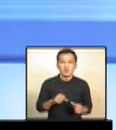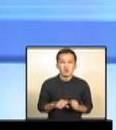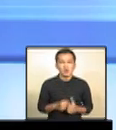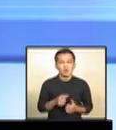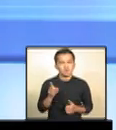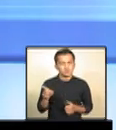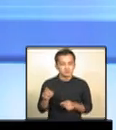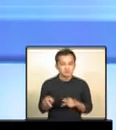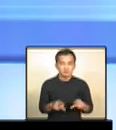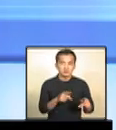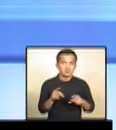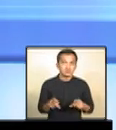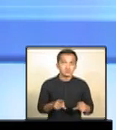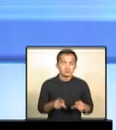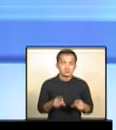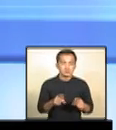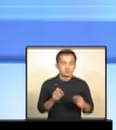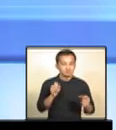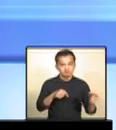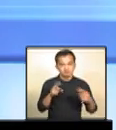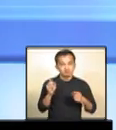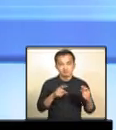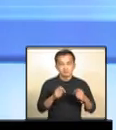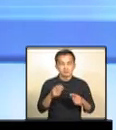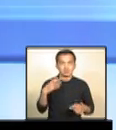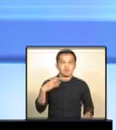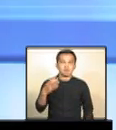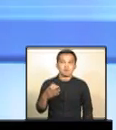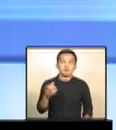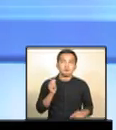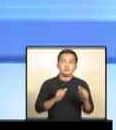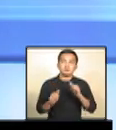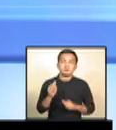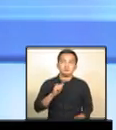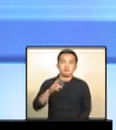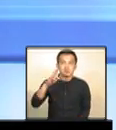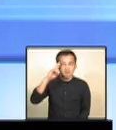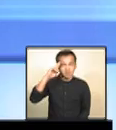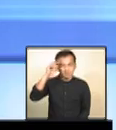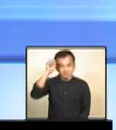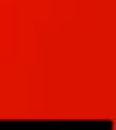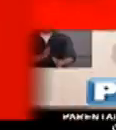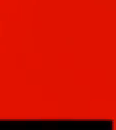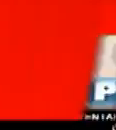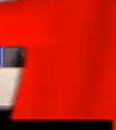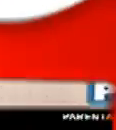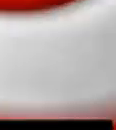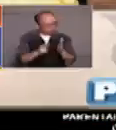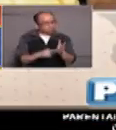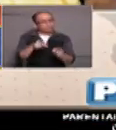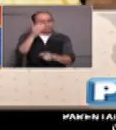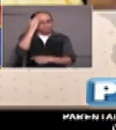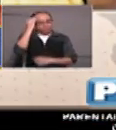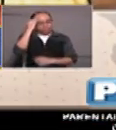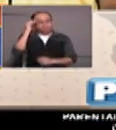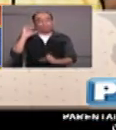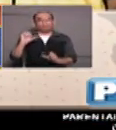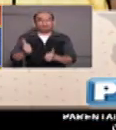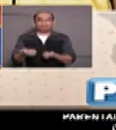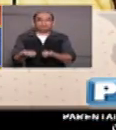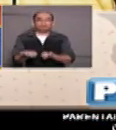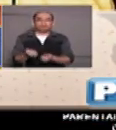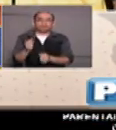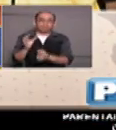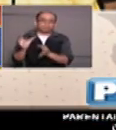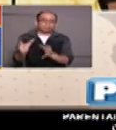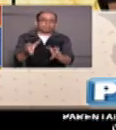nila pinaghandaan ang sagutan ng mga kandidato? Umaksyon si Ryan Sorote. Pwede pong hatakin niya mula sa